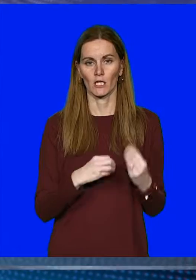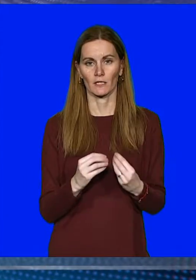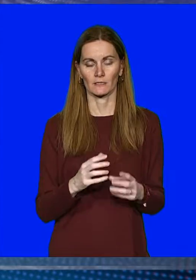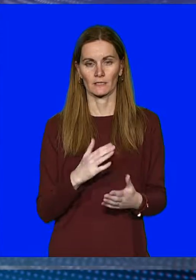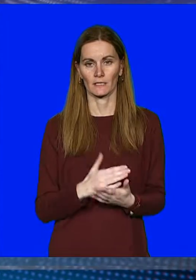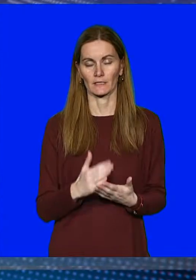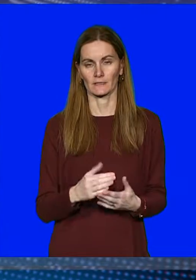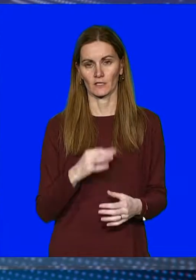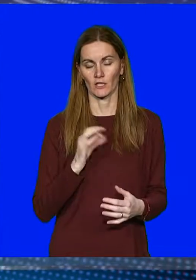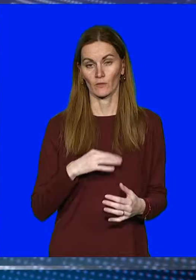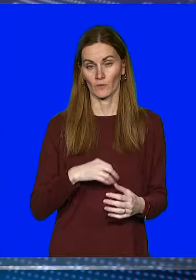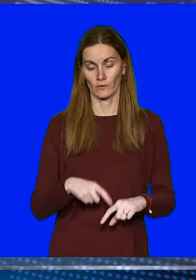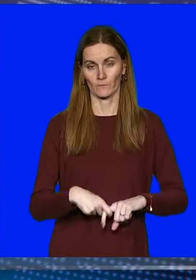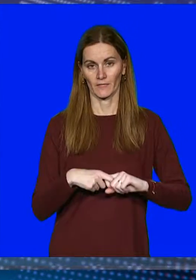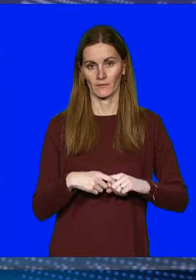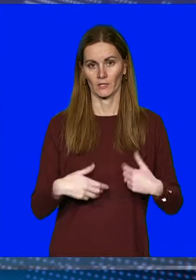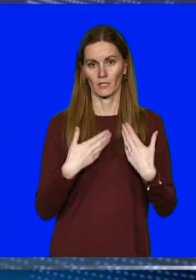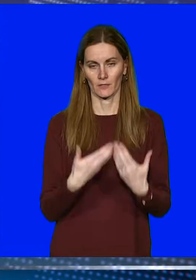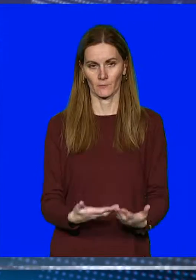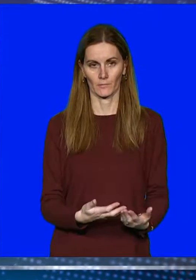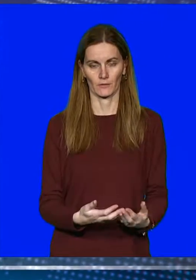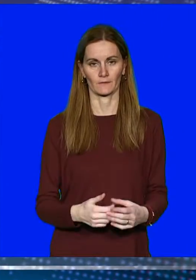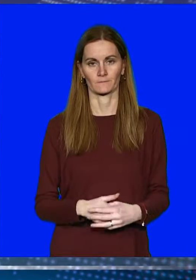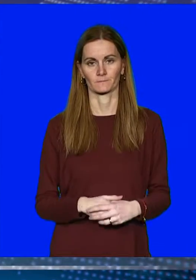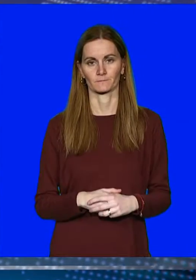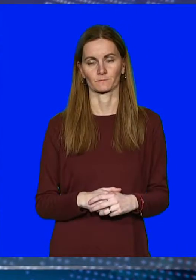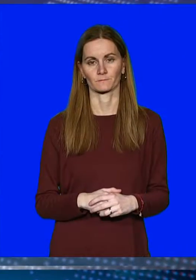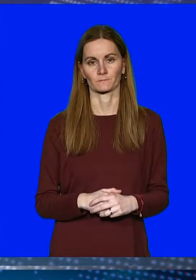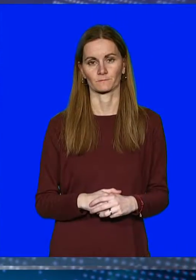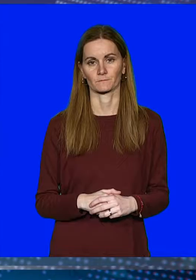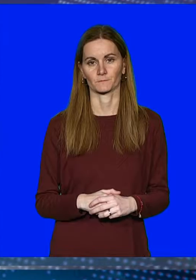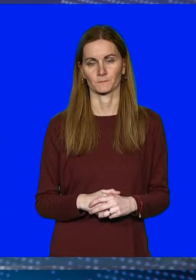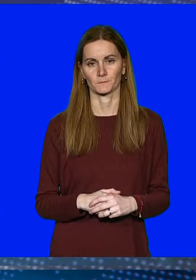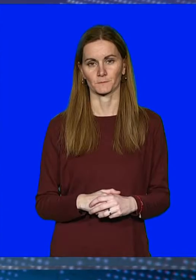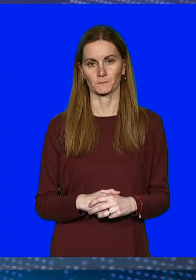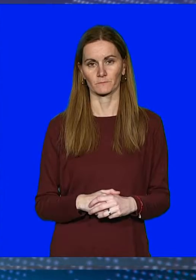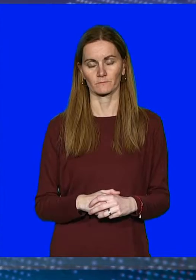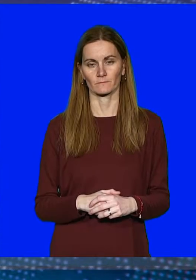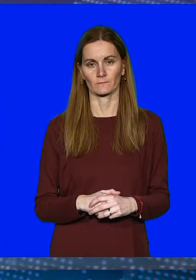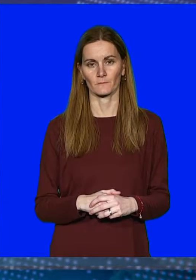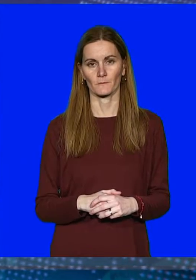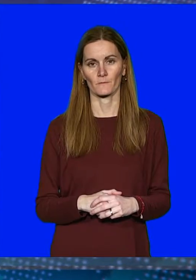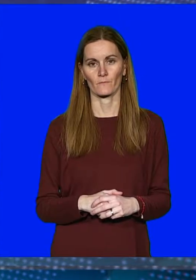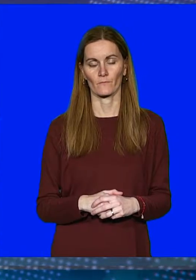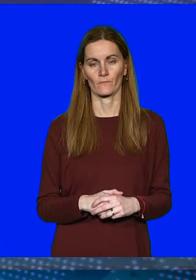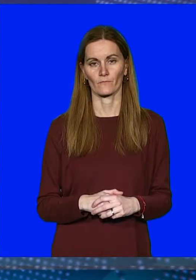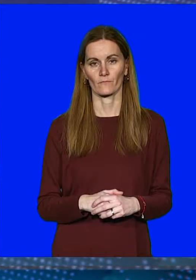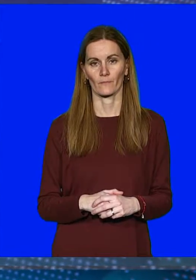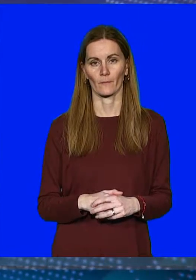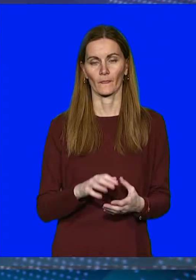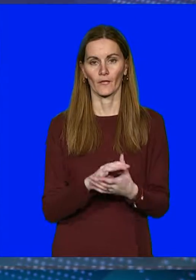a reorganizaciju istih proveo je upravo Franković kad je stupio na dužnost sredinom 2017.